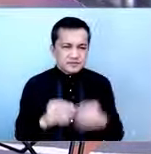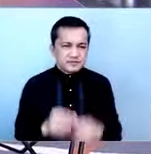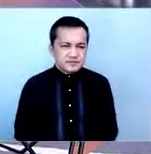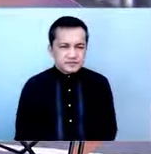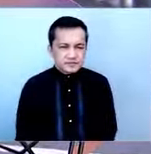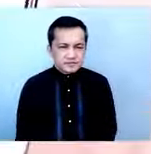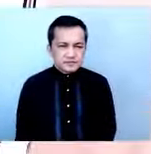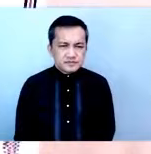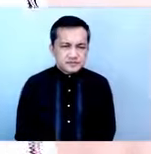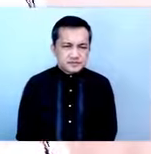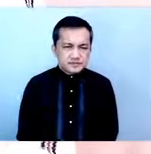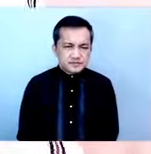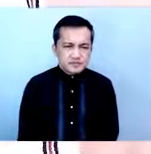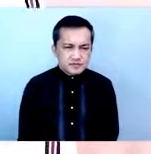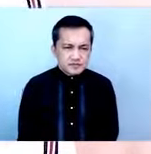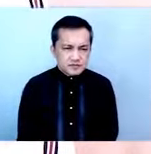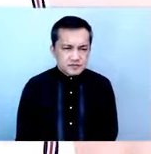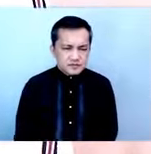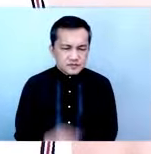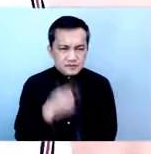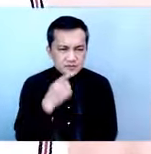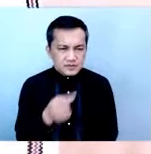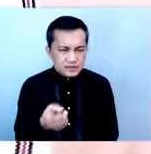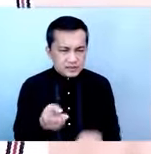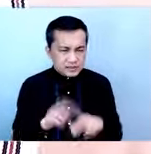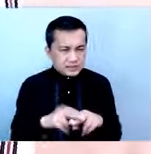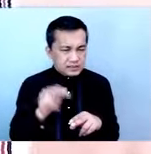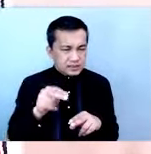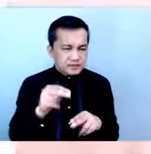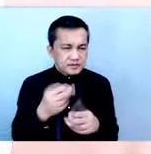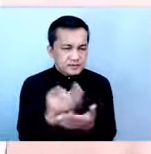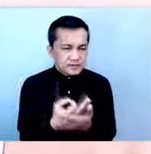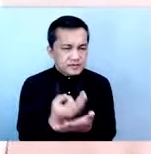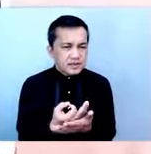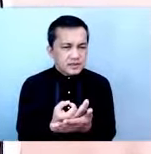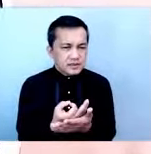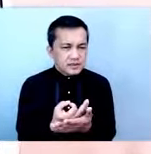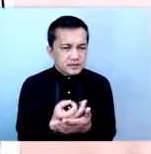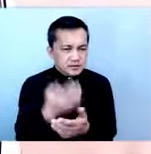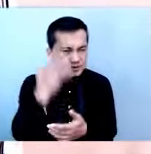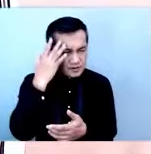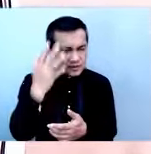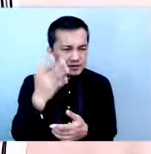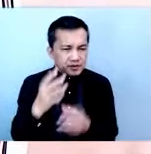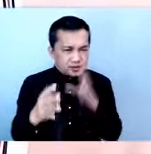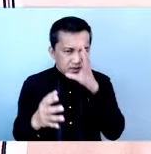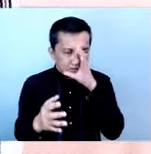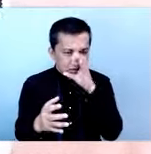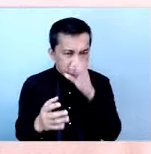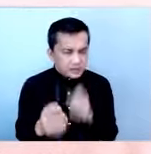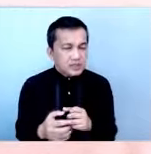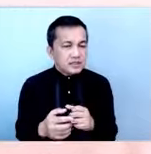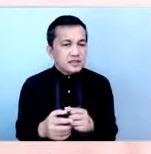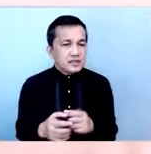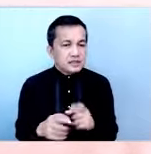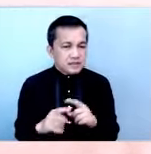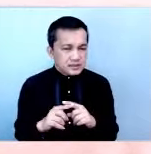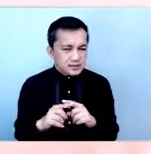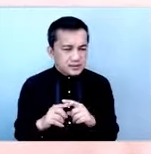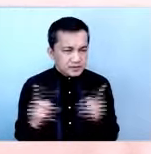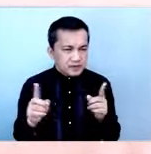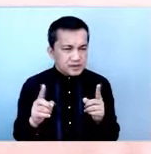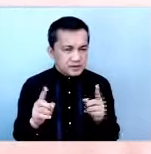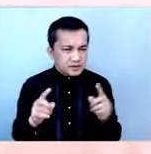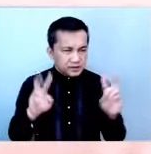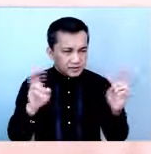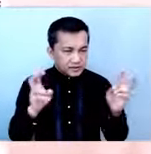Sabi mo nga, decreases the need for money, yung pagmamahal. Na-realize ko lang din, pag tumatanda, nag-iiba rin yung, sa usapin ng